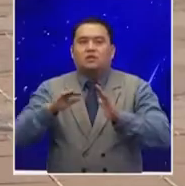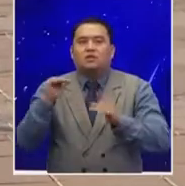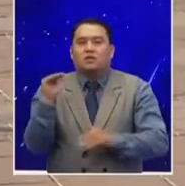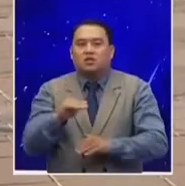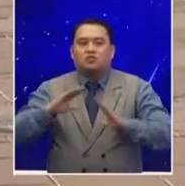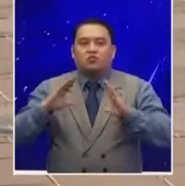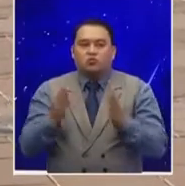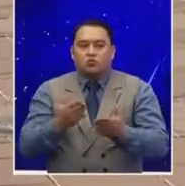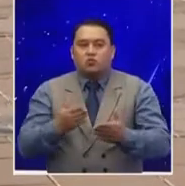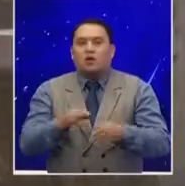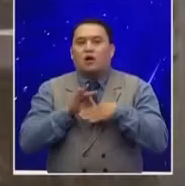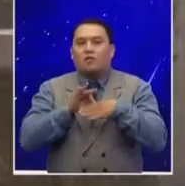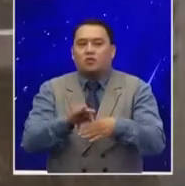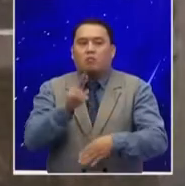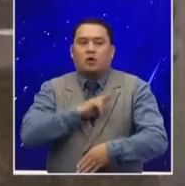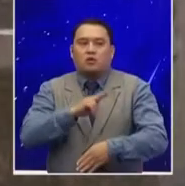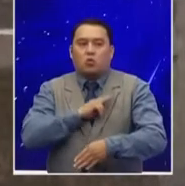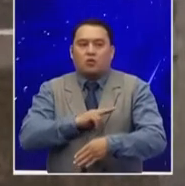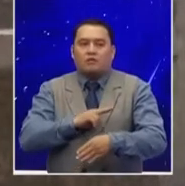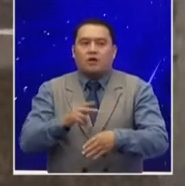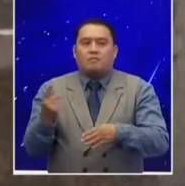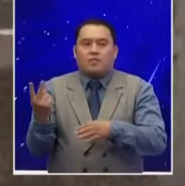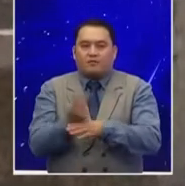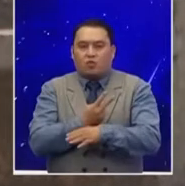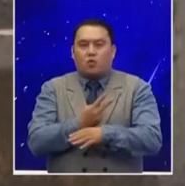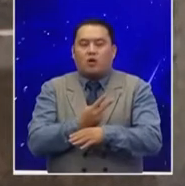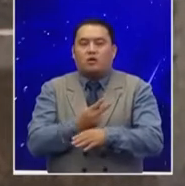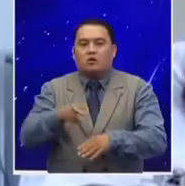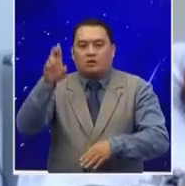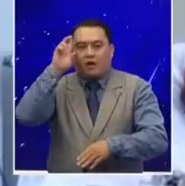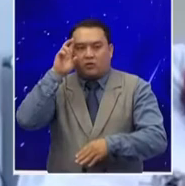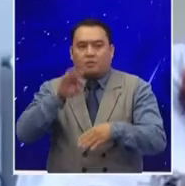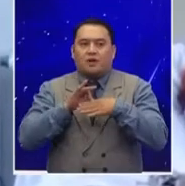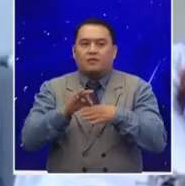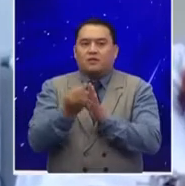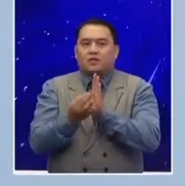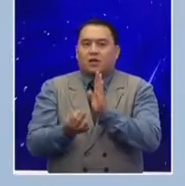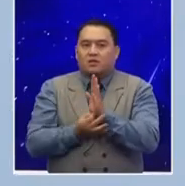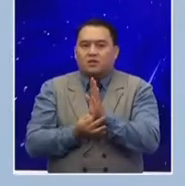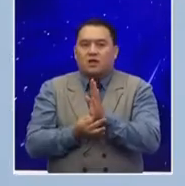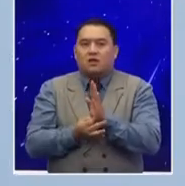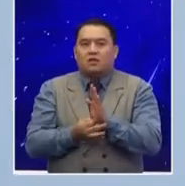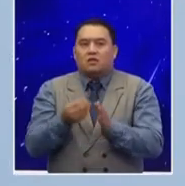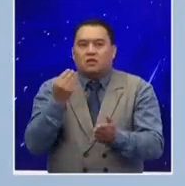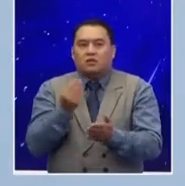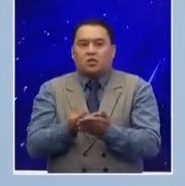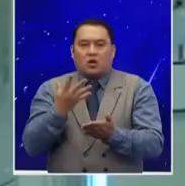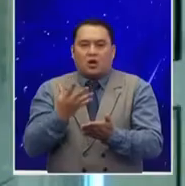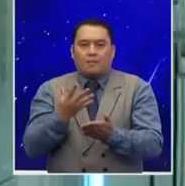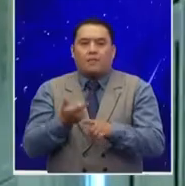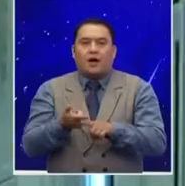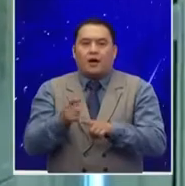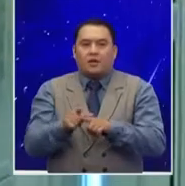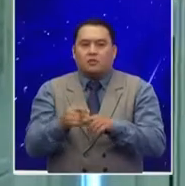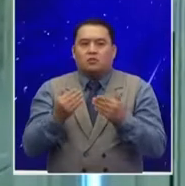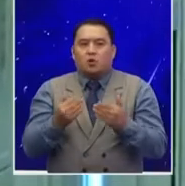заболевания. Сегодня ведется работа по подготовке ко второй волне. Как отмечал глава государства, проведение тестов на ковид относительно дорогая процедура. Поэтому,